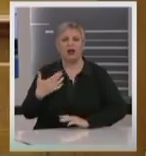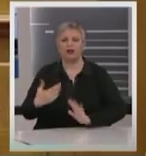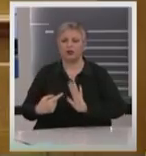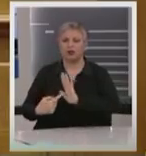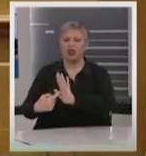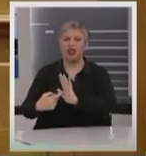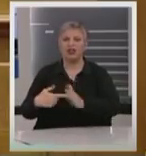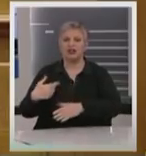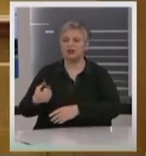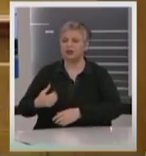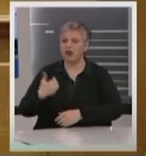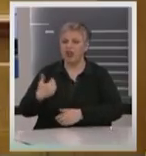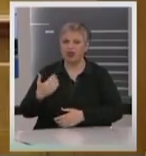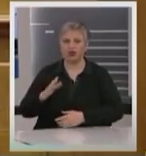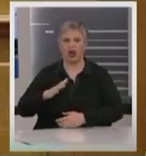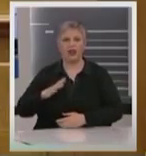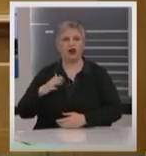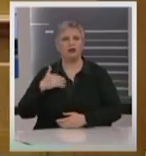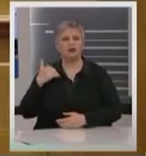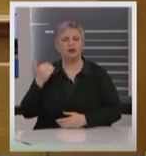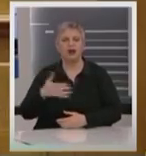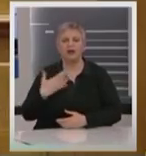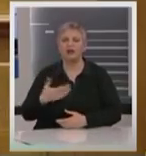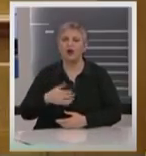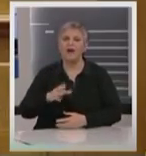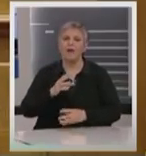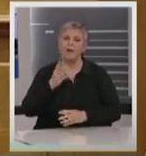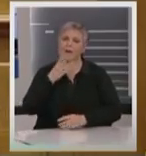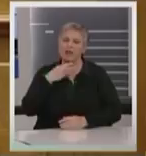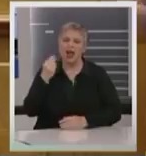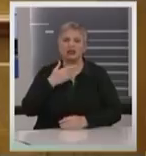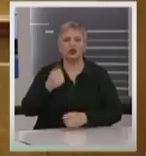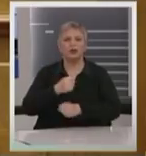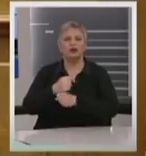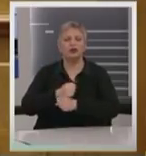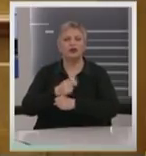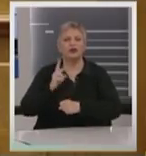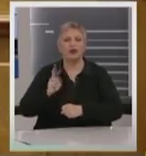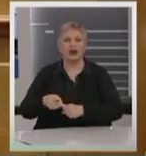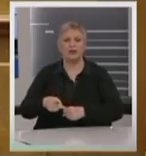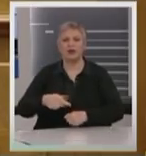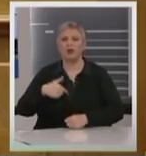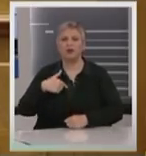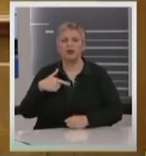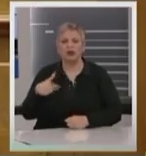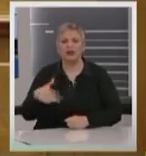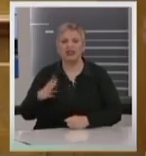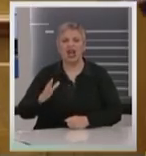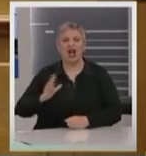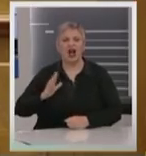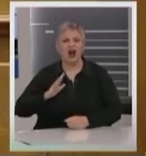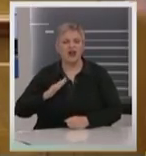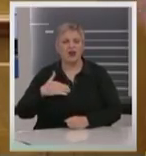για να μην πιστέψει κανείς σε τίποτα. Και ο κύριος Λαφαζάνης βέβαια, και αυτός υπουργός ήτανε, αν θυμάμαι καλά, μαζί με τον